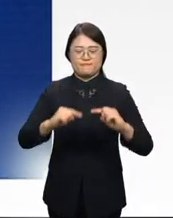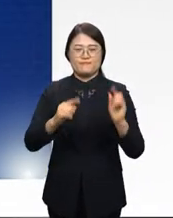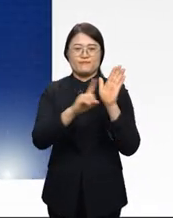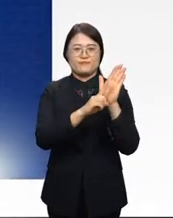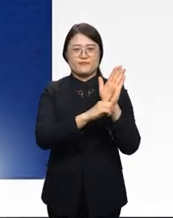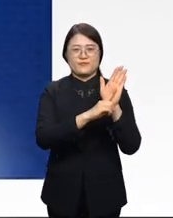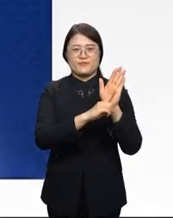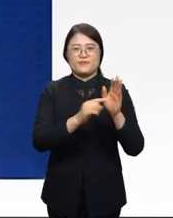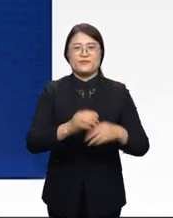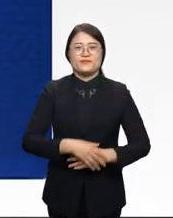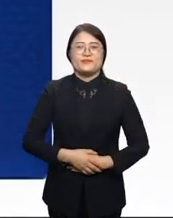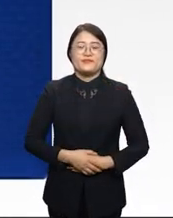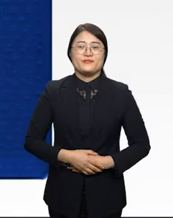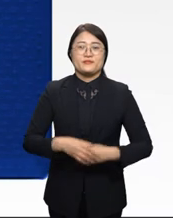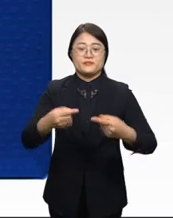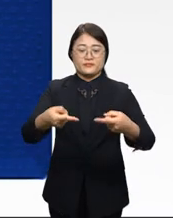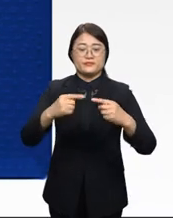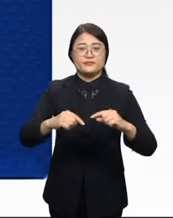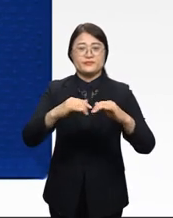참가자를 모집합니다.